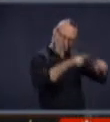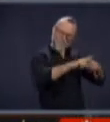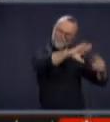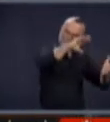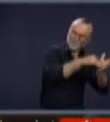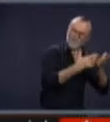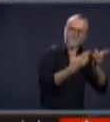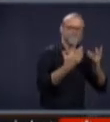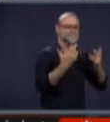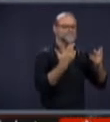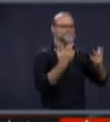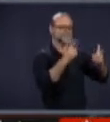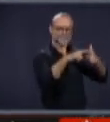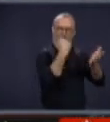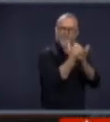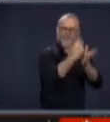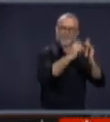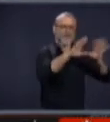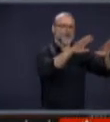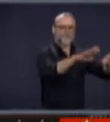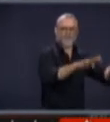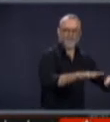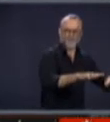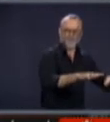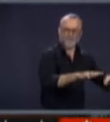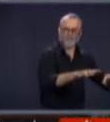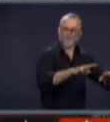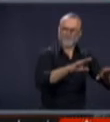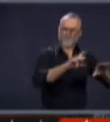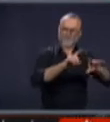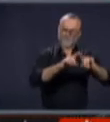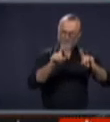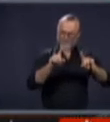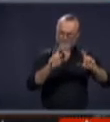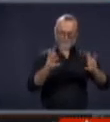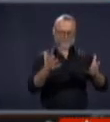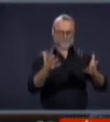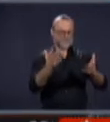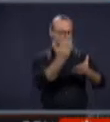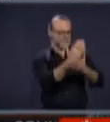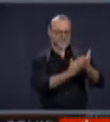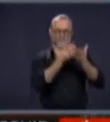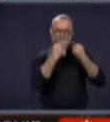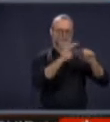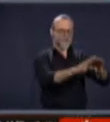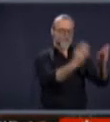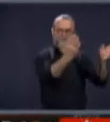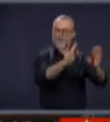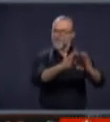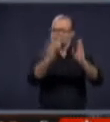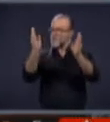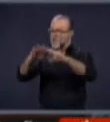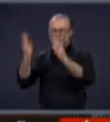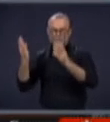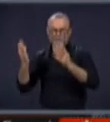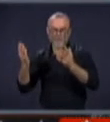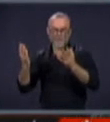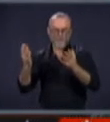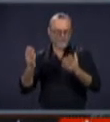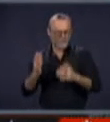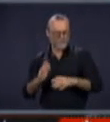aller en personne pour un peu calmer la situation. Mais vous savez qu'avec la réouverture de certains